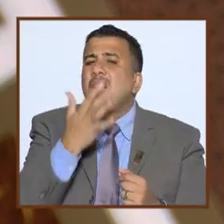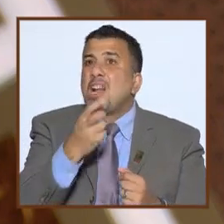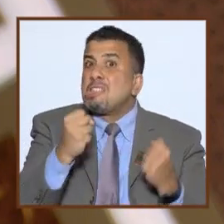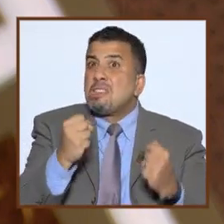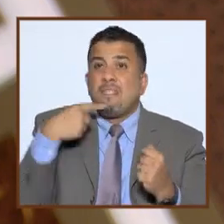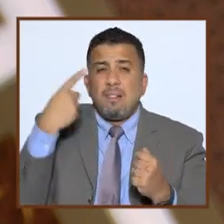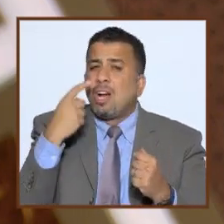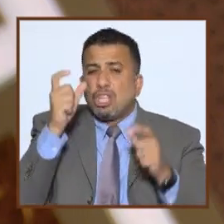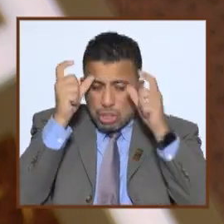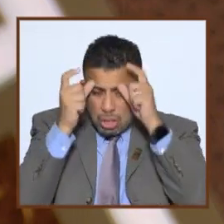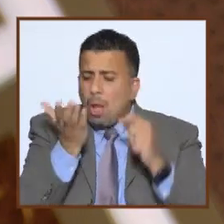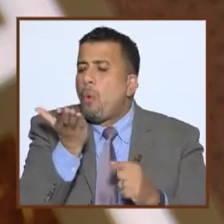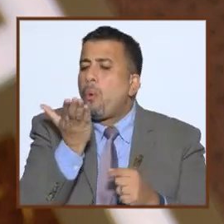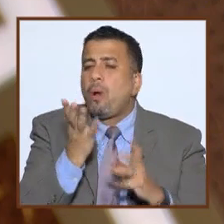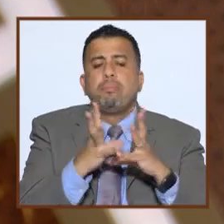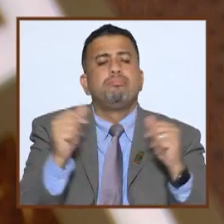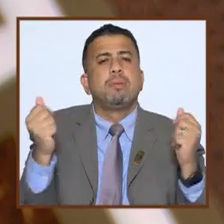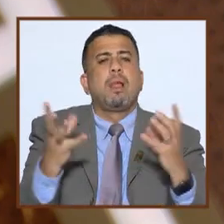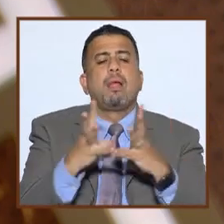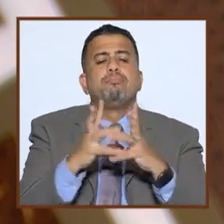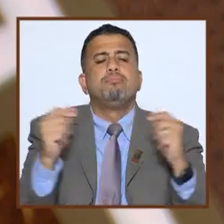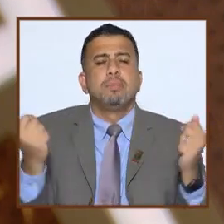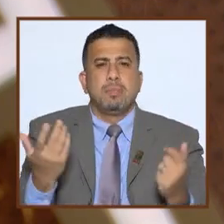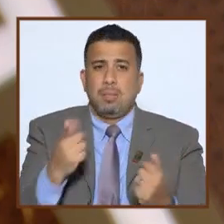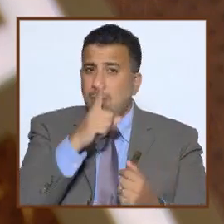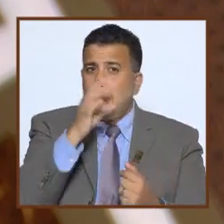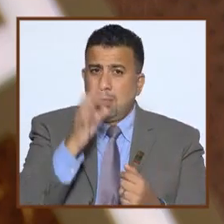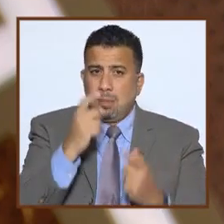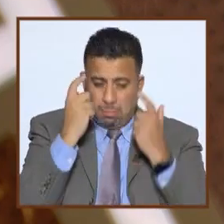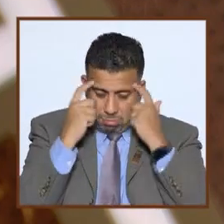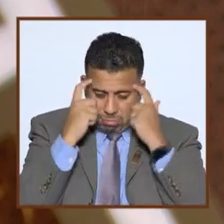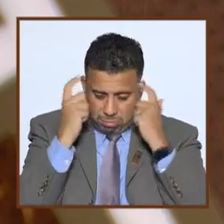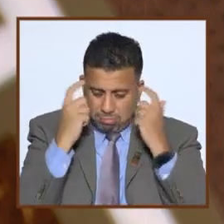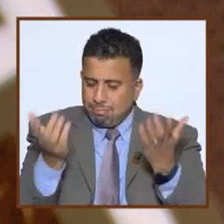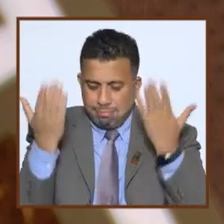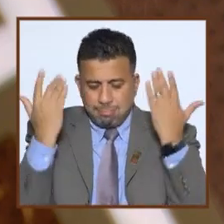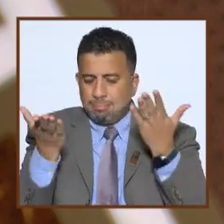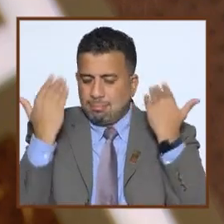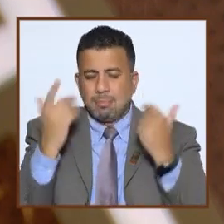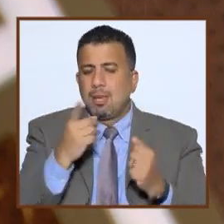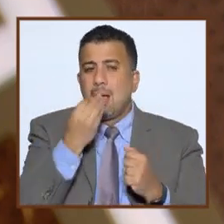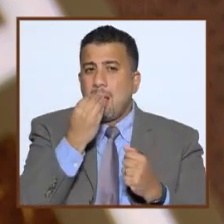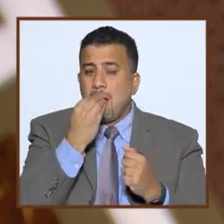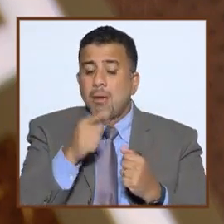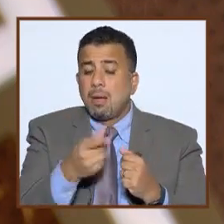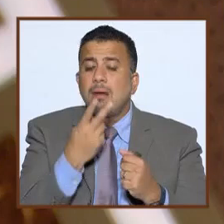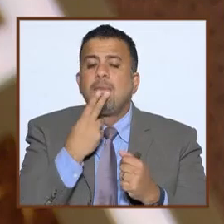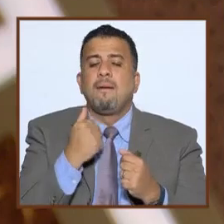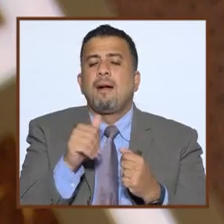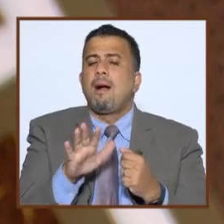والثقه بالله سبحانه وتعالى يتبدل فانتي اخت الفاضل ولا شيء عن بالك هذا الشيء الاصل في الطعام الحلو